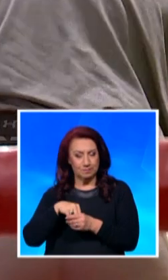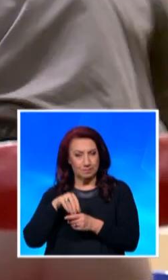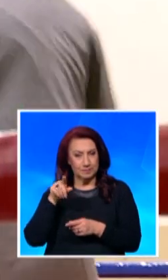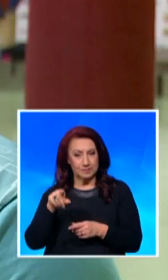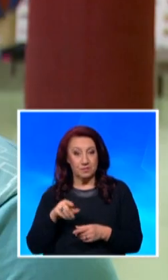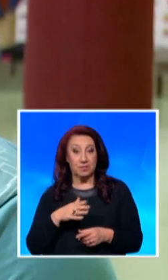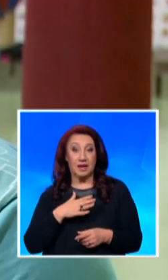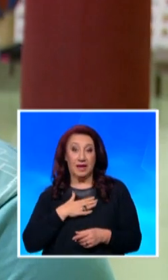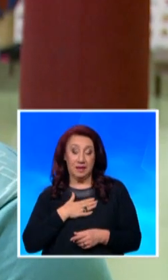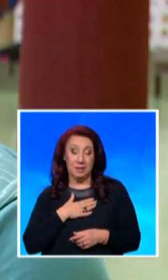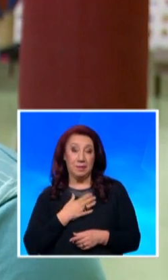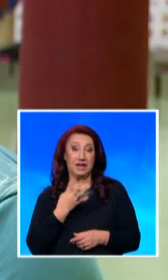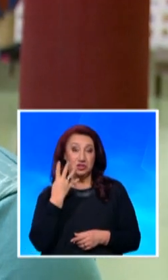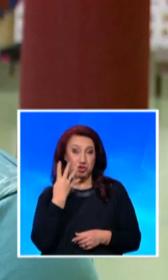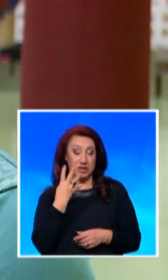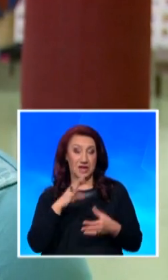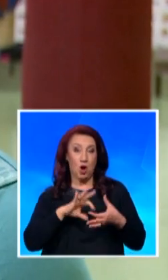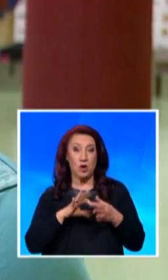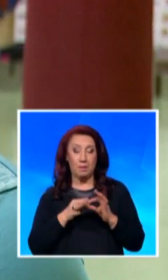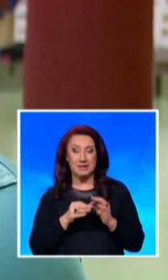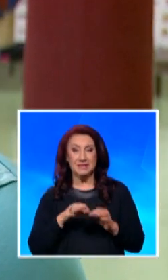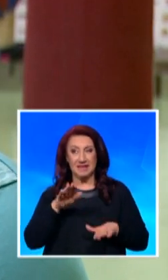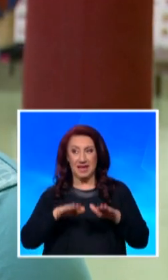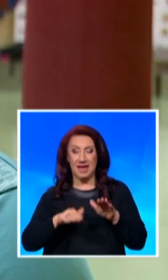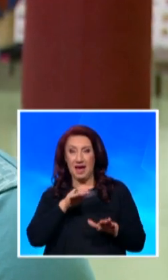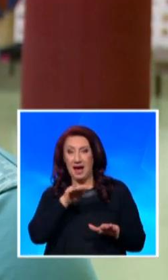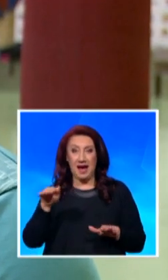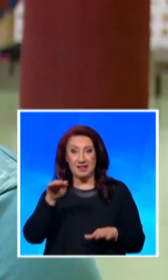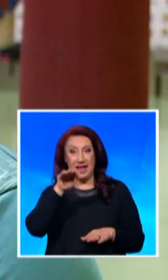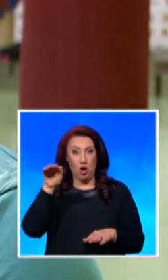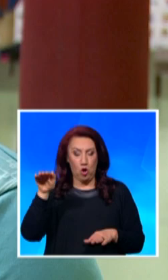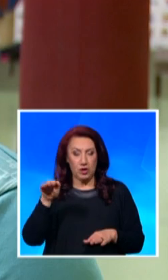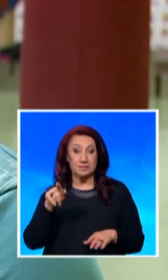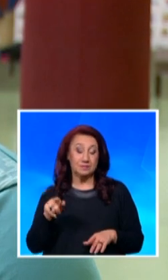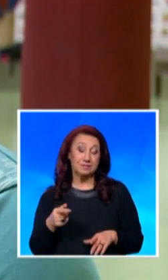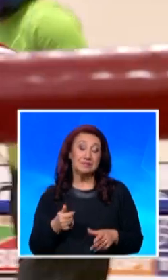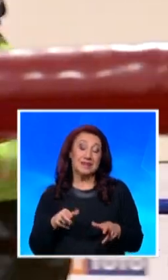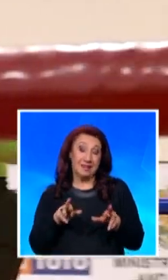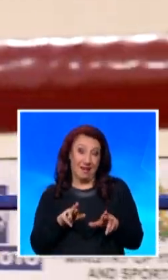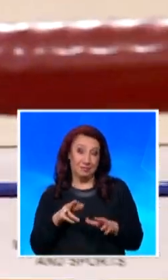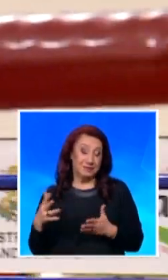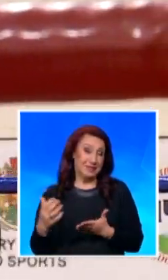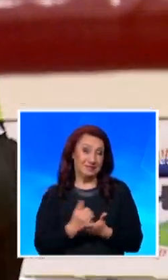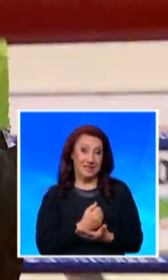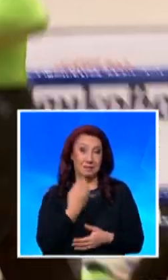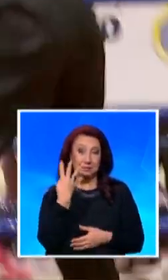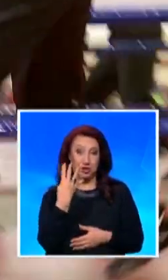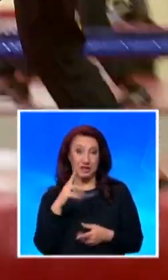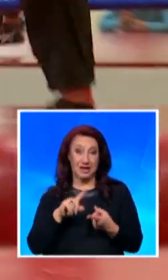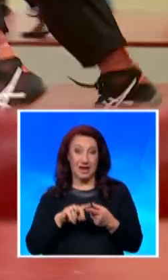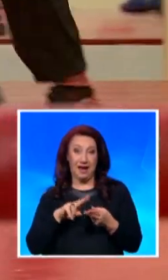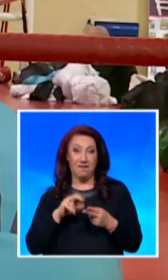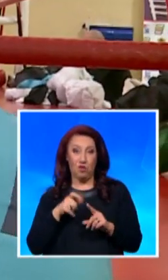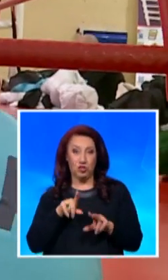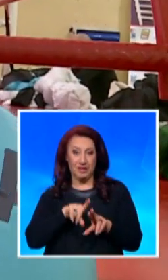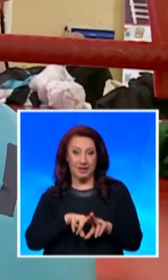Имаме 4 олимпийски категории, така че надявам се, защо не е 4 квоти. Максималист, както винаги. Да. Преднано, стай преда. 20 секунди.